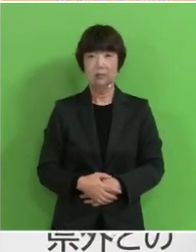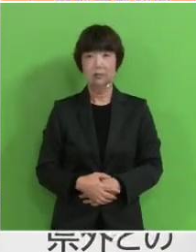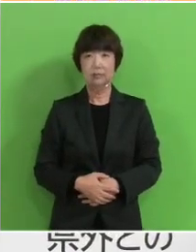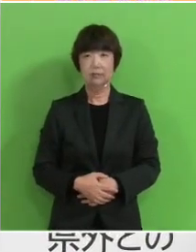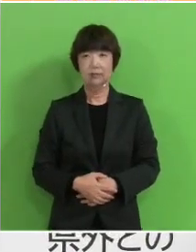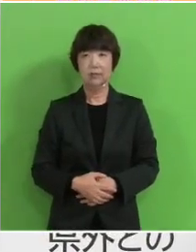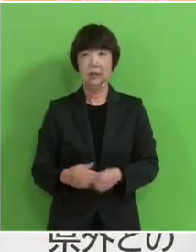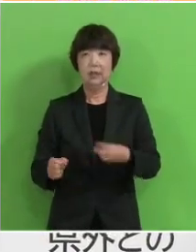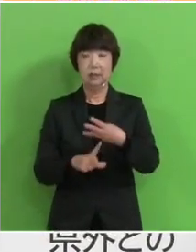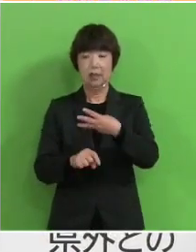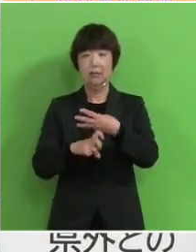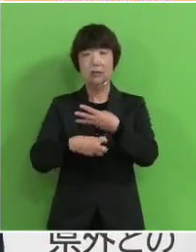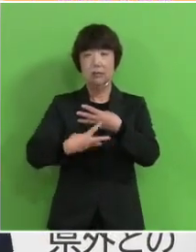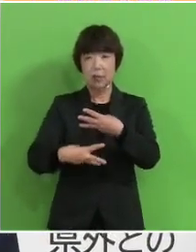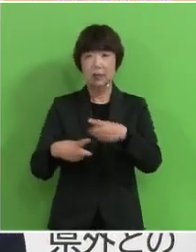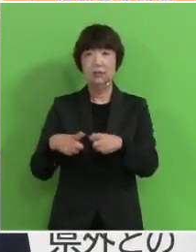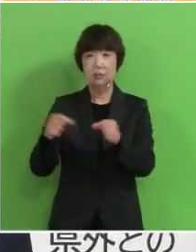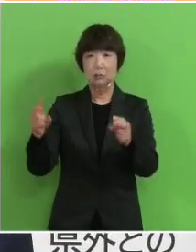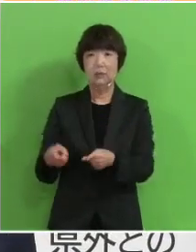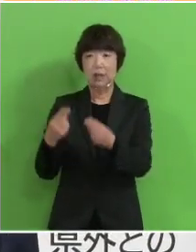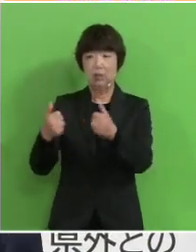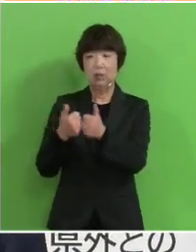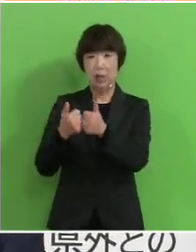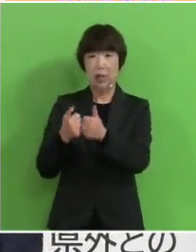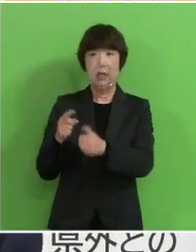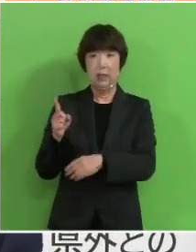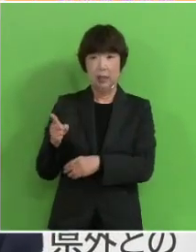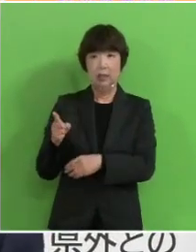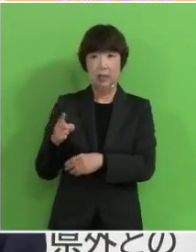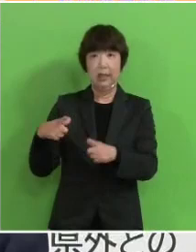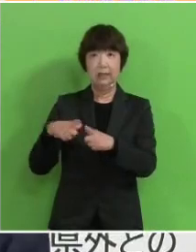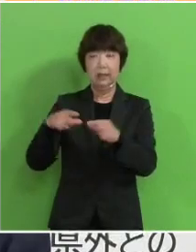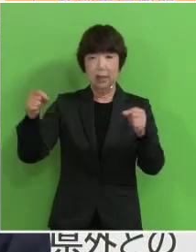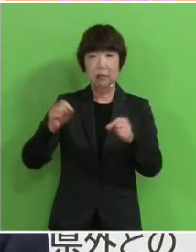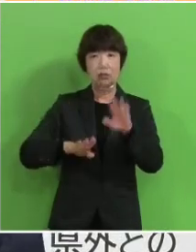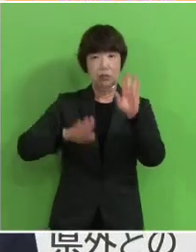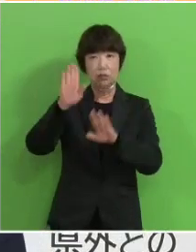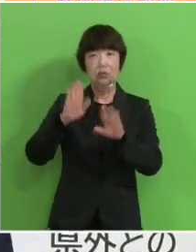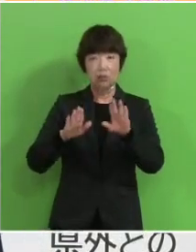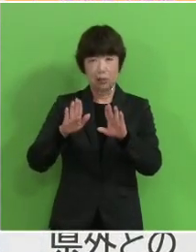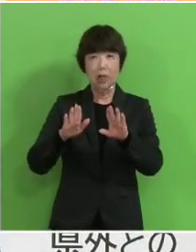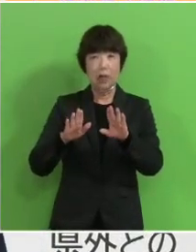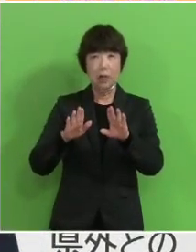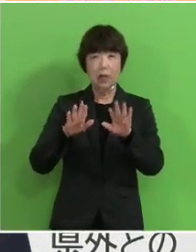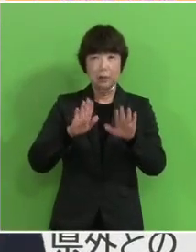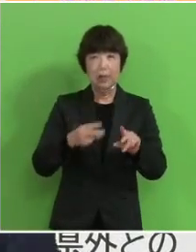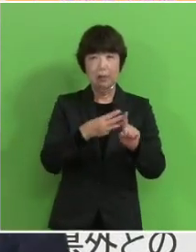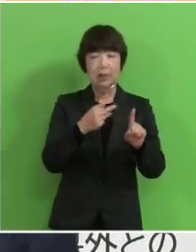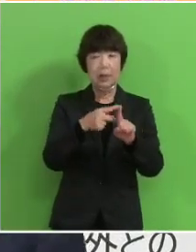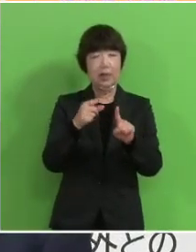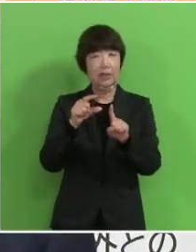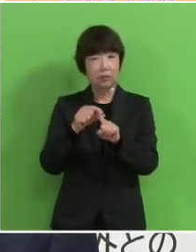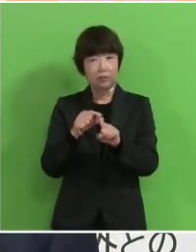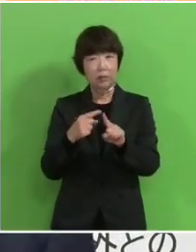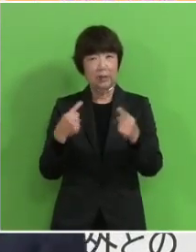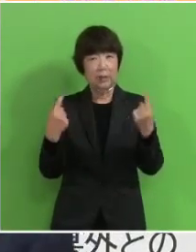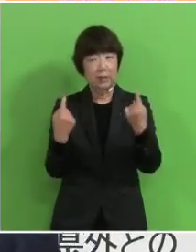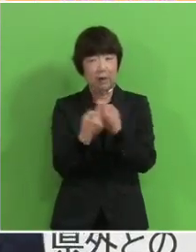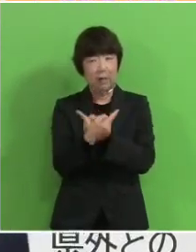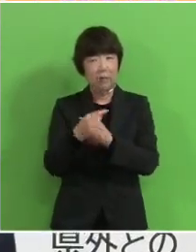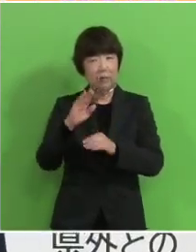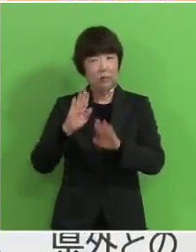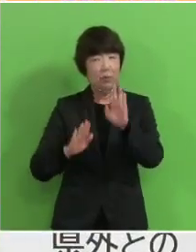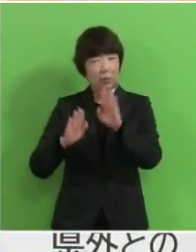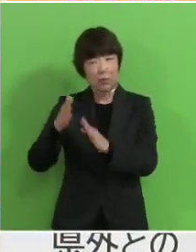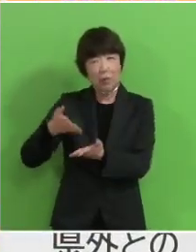23日9位の専門家会議では全国的に置き換わりが住んでいると言う議論